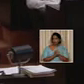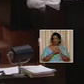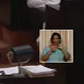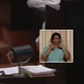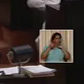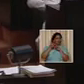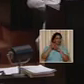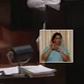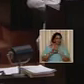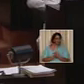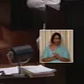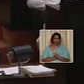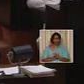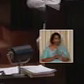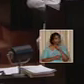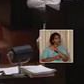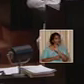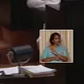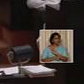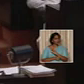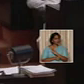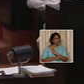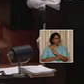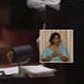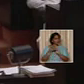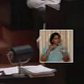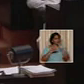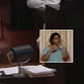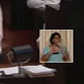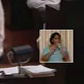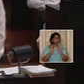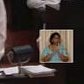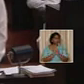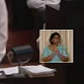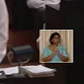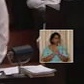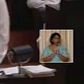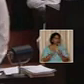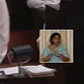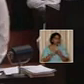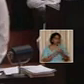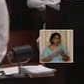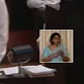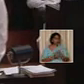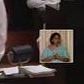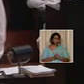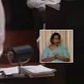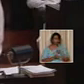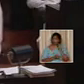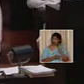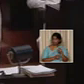පොලිස් කොන්ස්ටබල්ස්ලා ඒ අයට ඉහළ තනතුරට යෑමේ ඉනිමග සකස් කරන වැඩපිළිවෙලකට